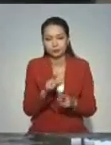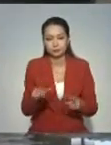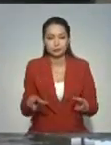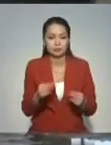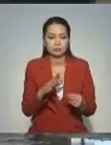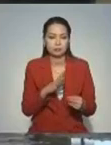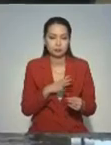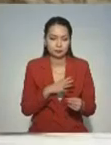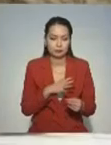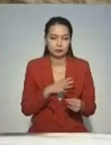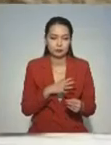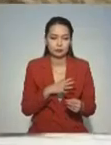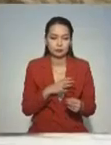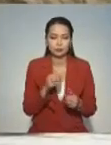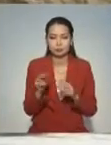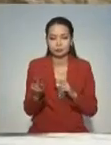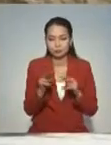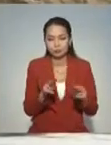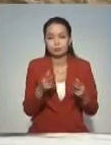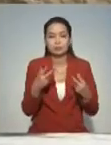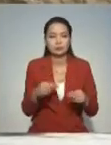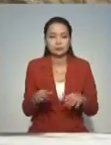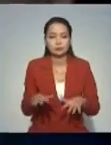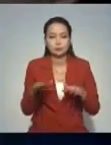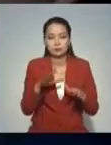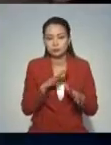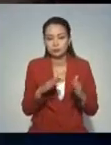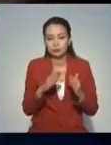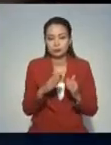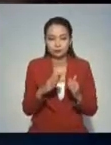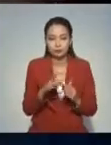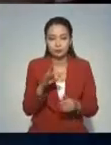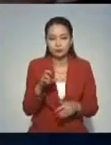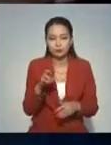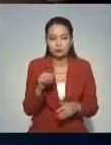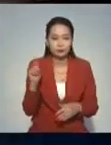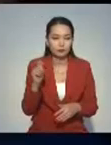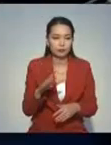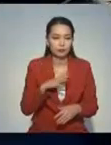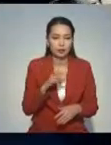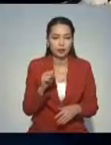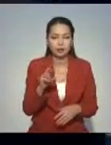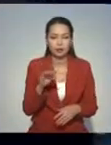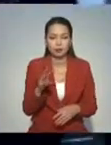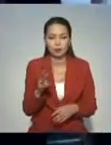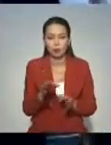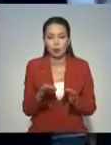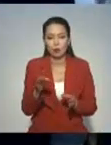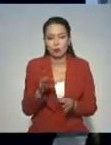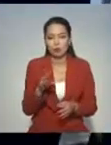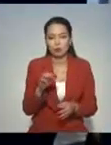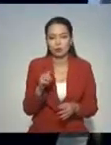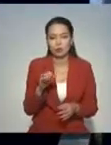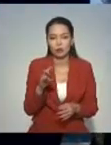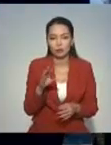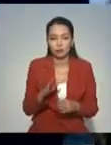делать насыпи, а также следить за сохранностью подтопленных домов. В затопленную Кабду прибыла аким области. Ералы Тукжанов заверил сельчан, что без